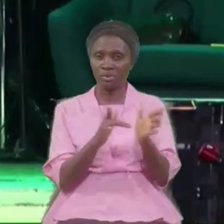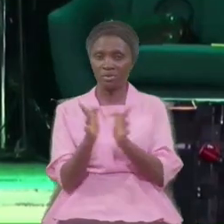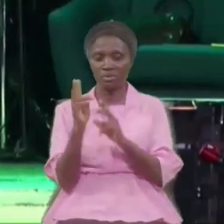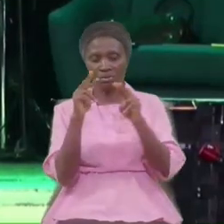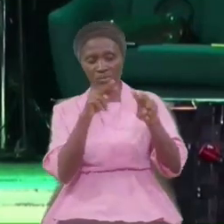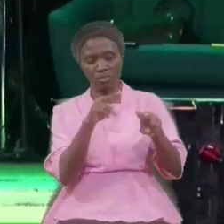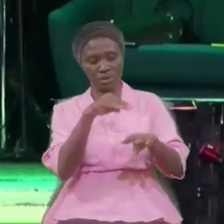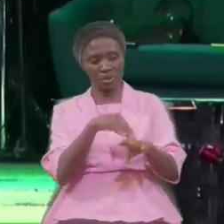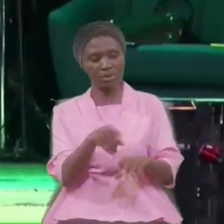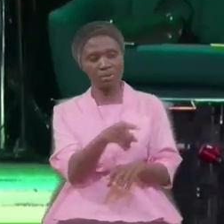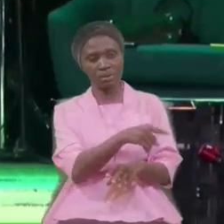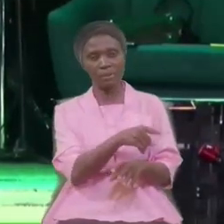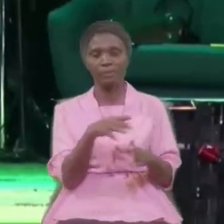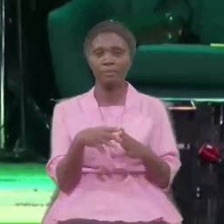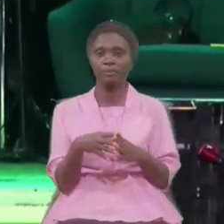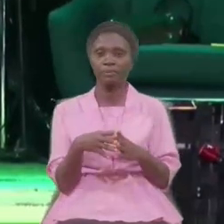Jésus les regarda